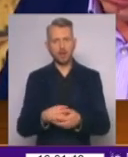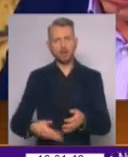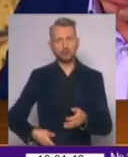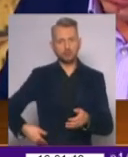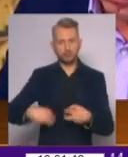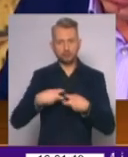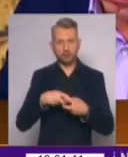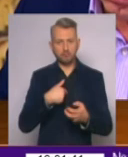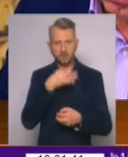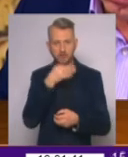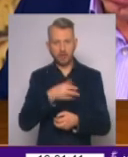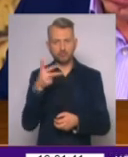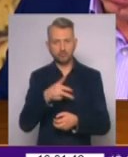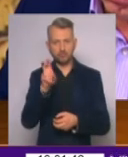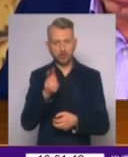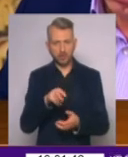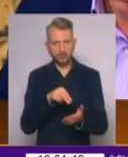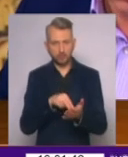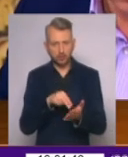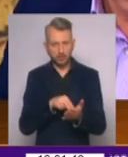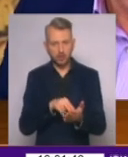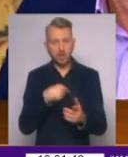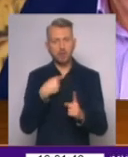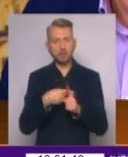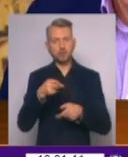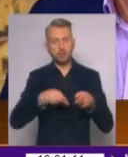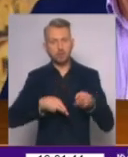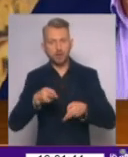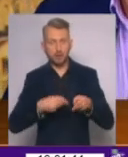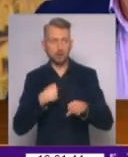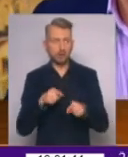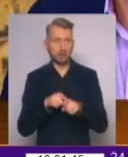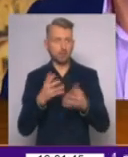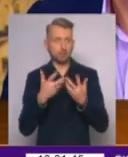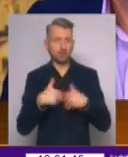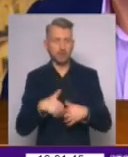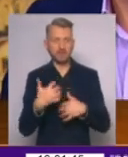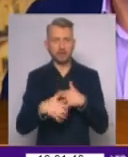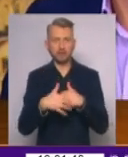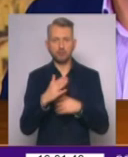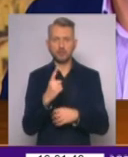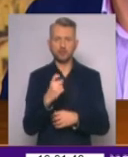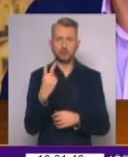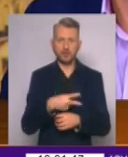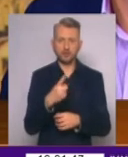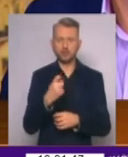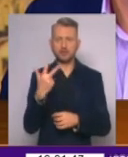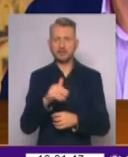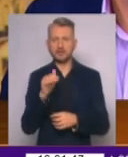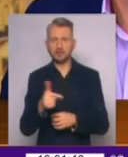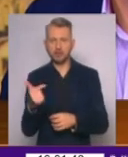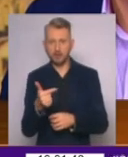сказали, $3000 стоїть, і плюс операція, ну я так посчитала, в середньому десь буде 120-130 тисяч гривень.